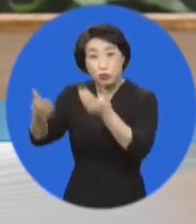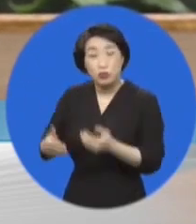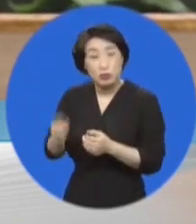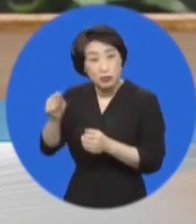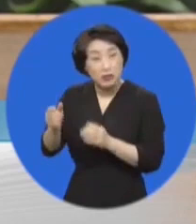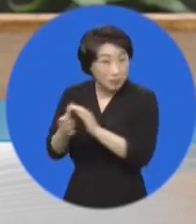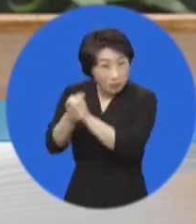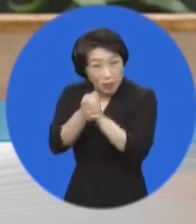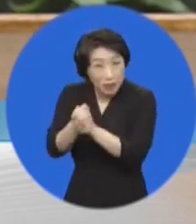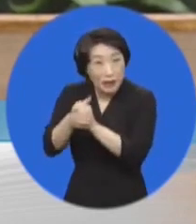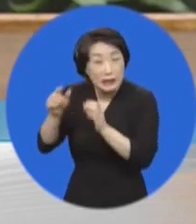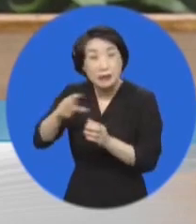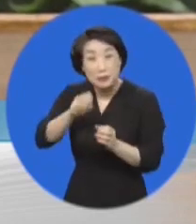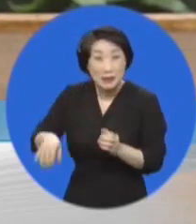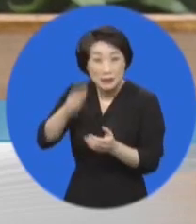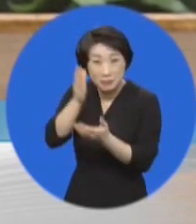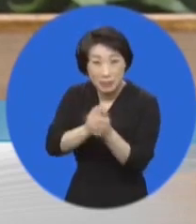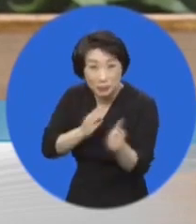조화를 깨뜨리지 마라.